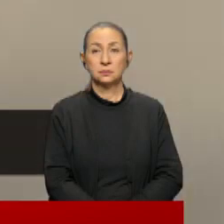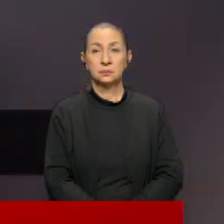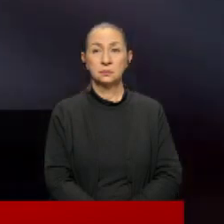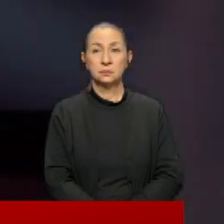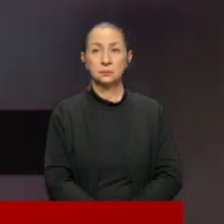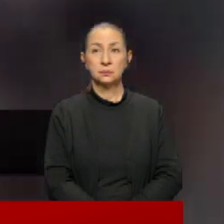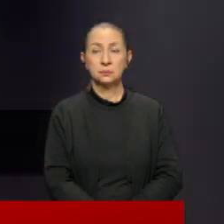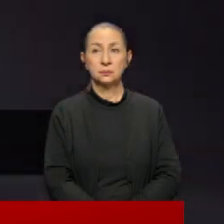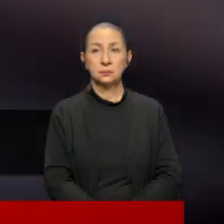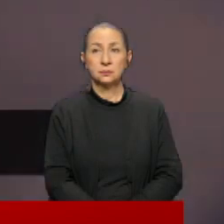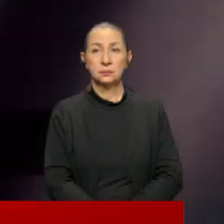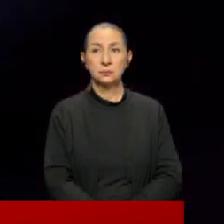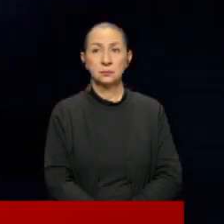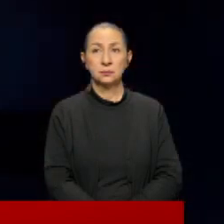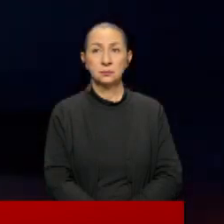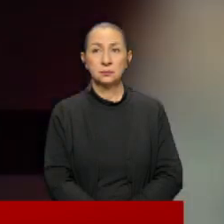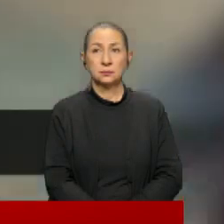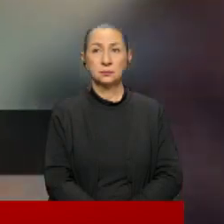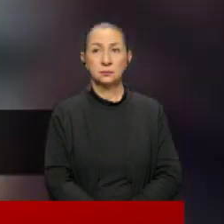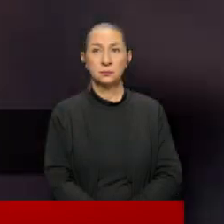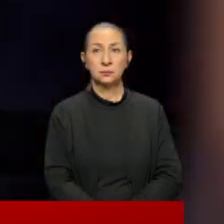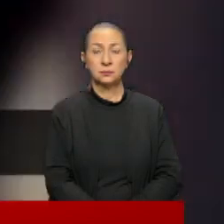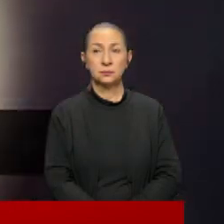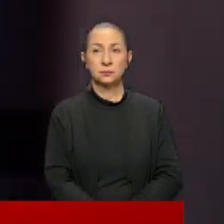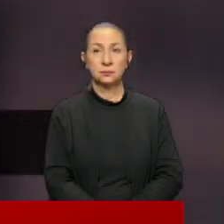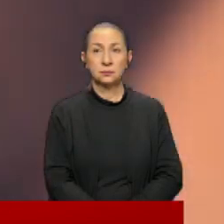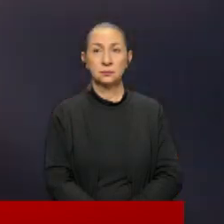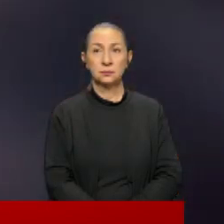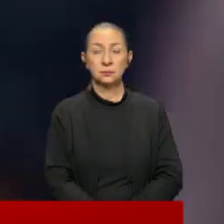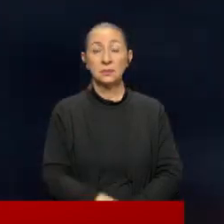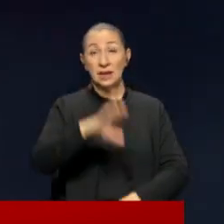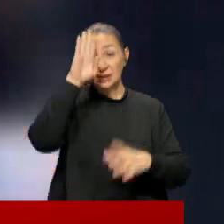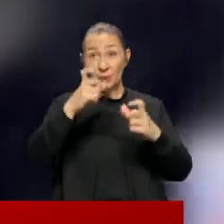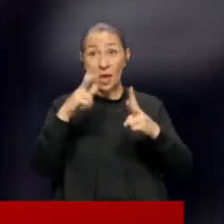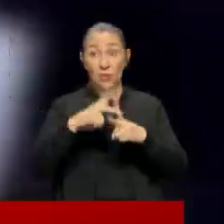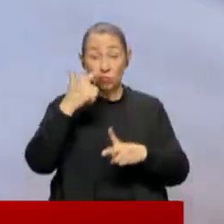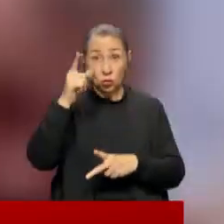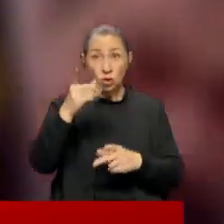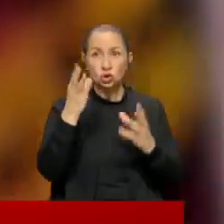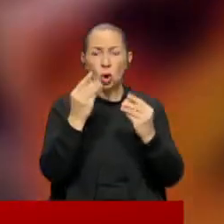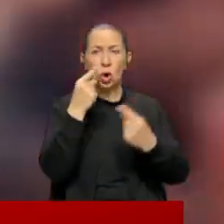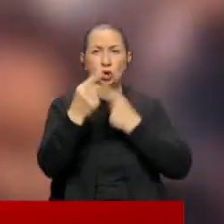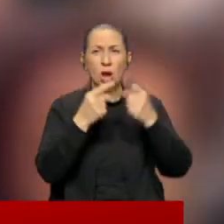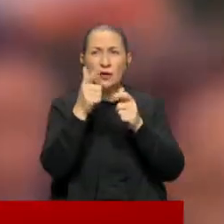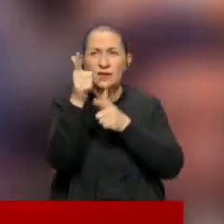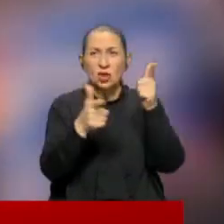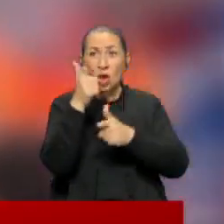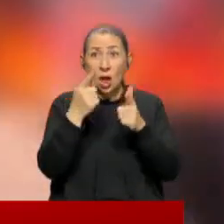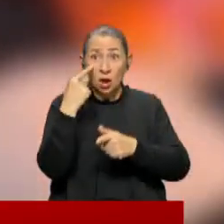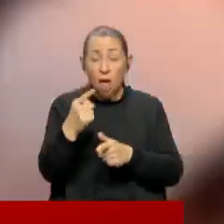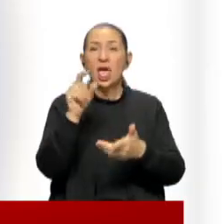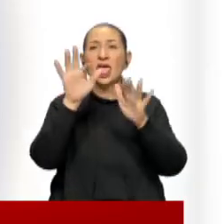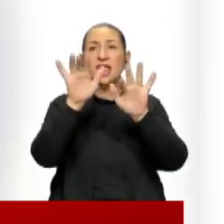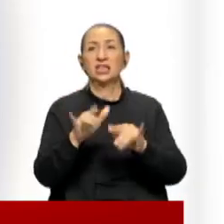Tamam edin. Ne dışı edin abi? Tamam edin. Hadi yürü. İstanbul Emniyet Müdürlüğü çok konuşulan görüntüler üzerine